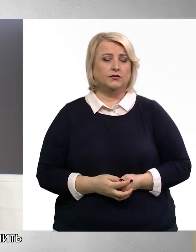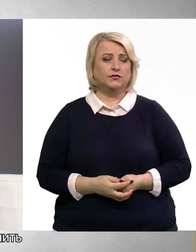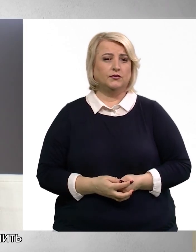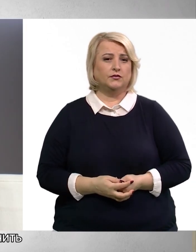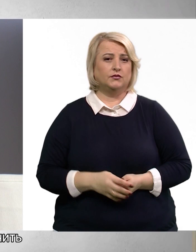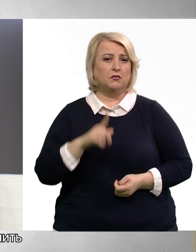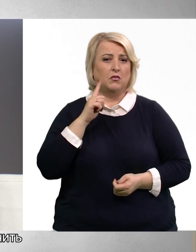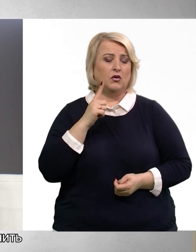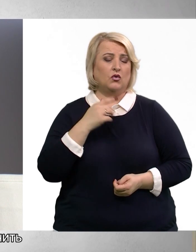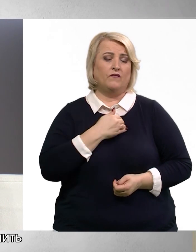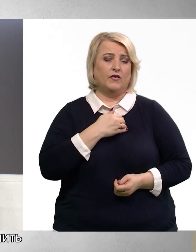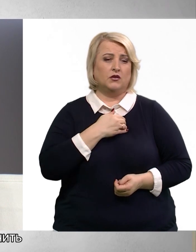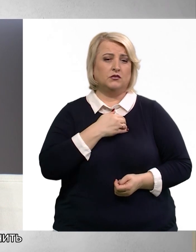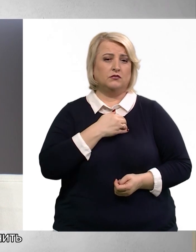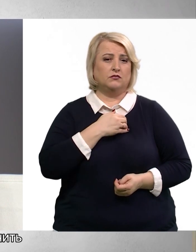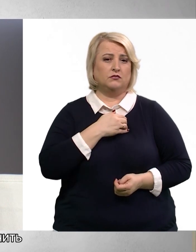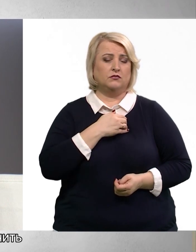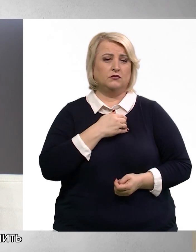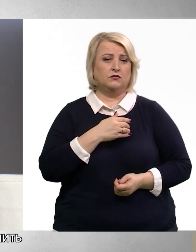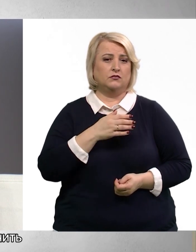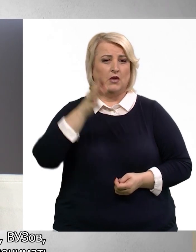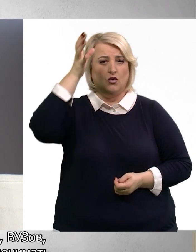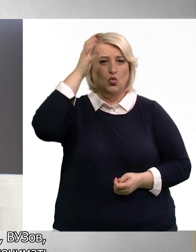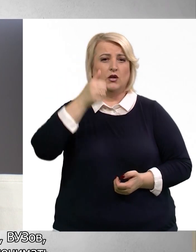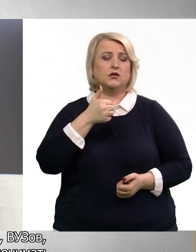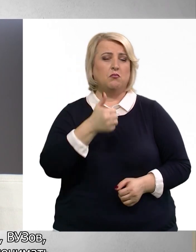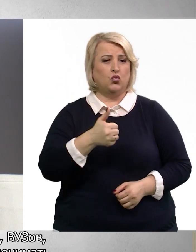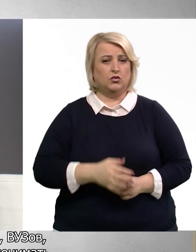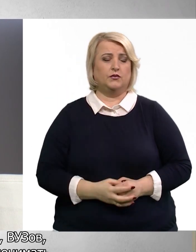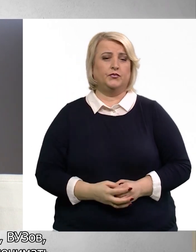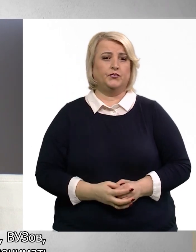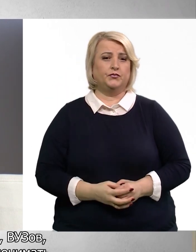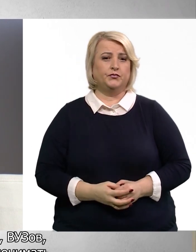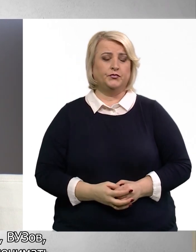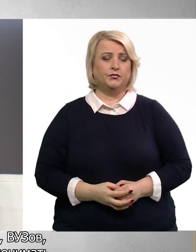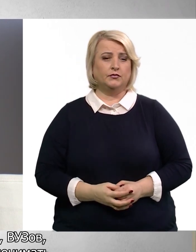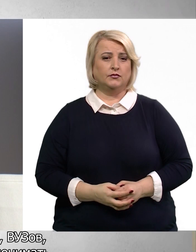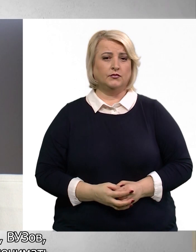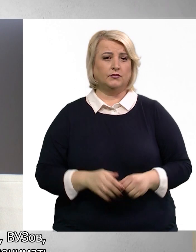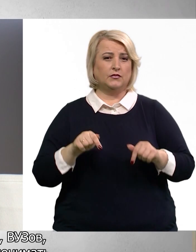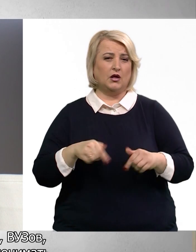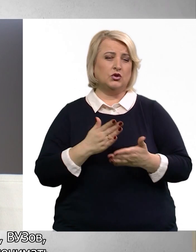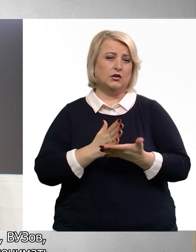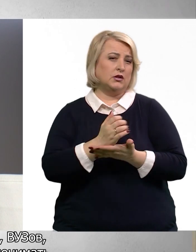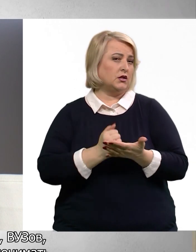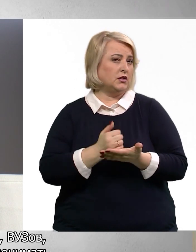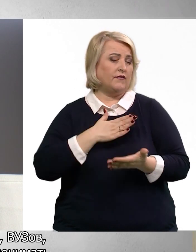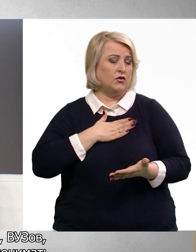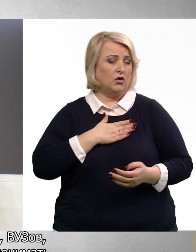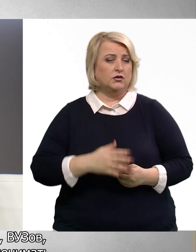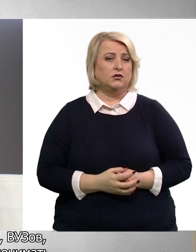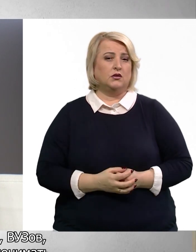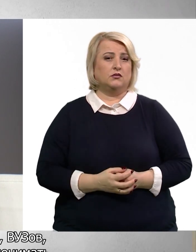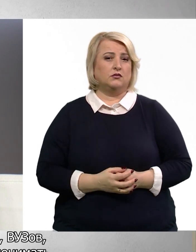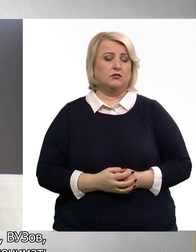în primul rând să aibă o educație, deci, bună. Și aici este și o rezervă a noastră. Deci eu mă refer